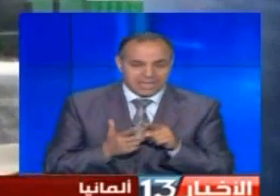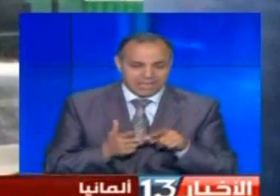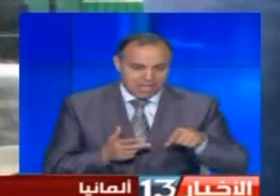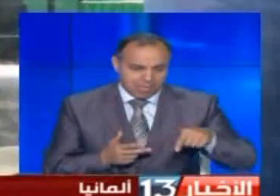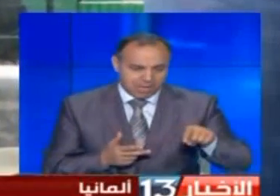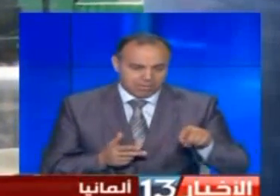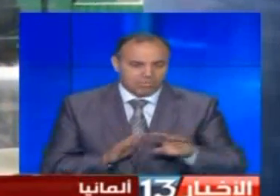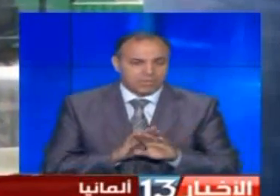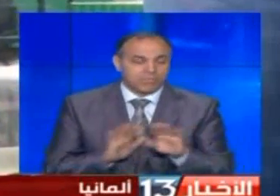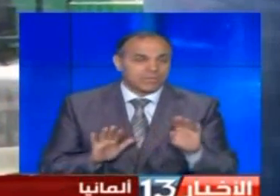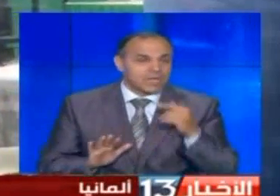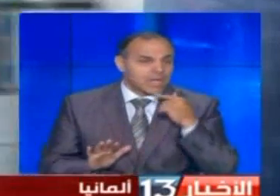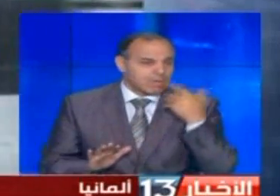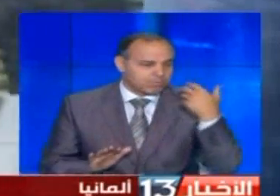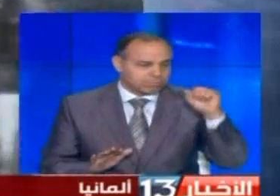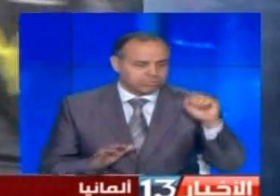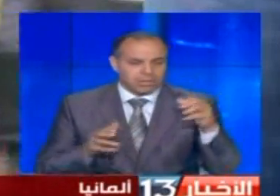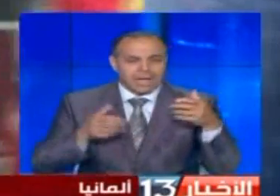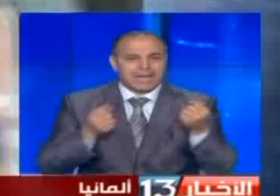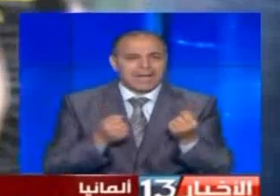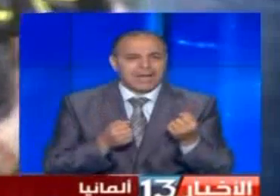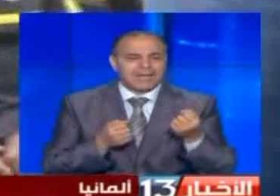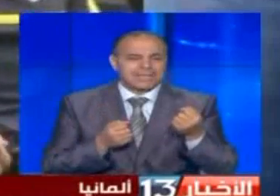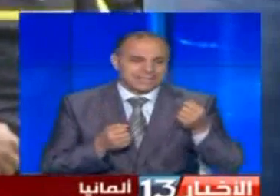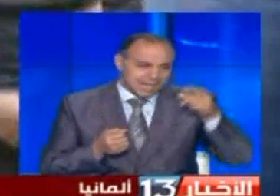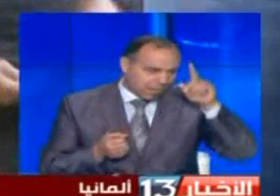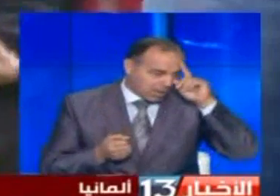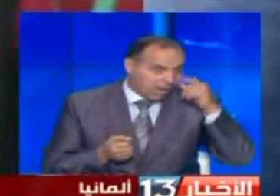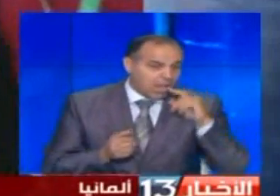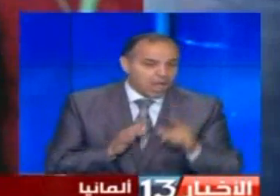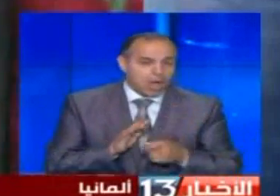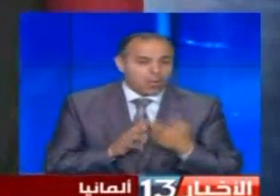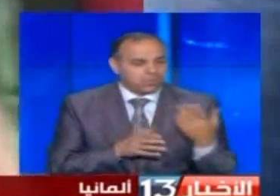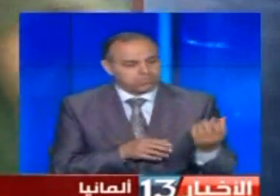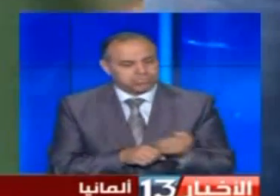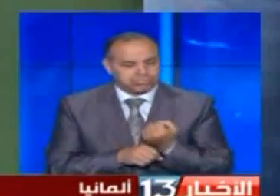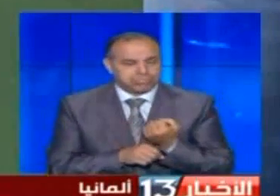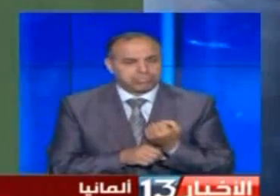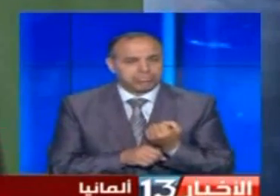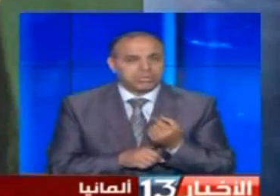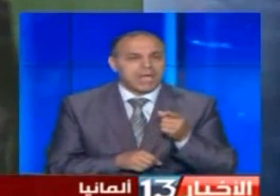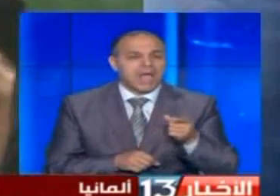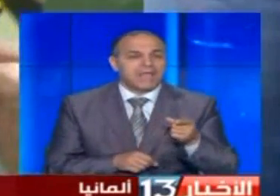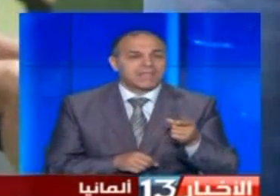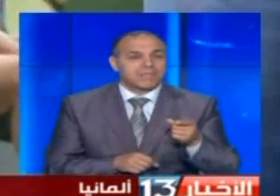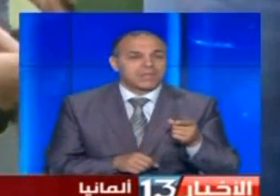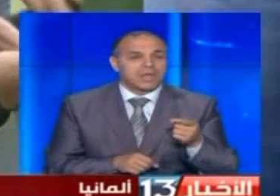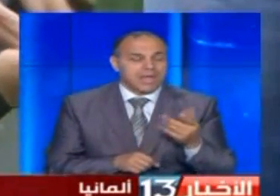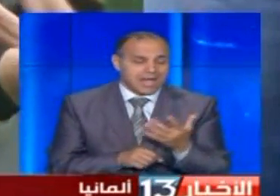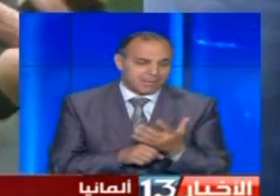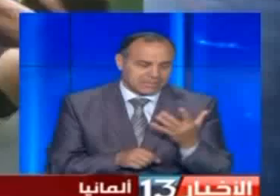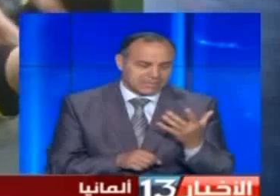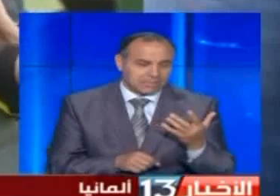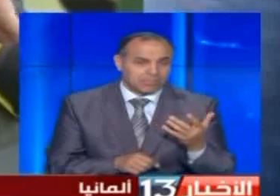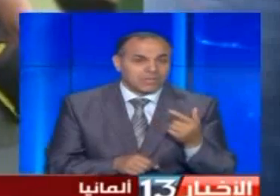3 أيام فقط بعد التتويج بلقب كأس ألمانيا، وهو أول لقب يحرزه المارد الأصفر بعد